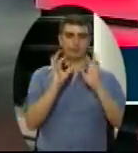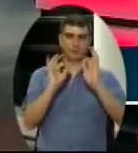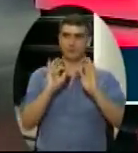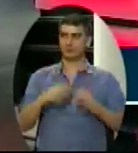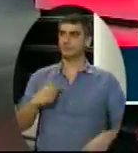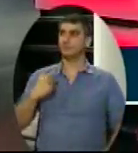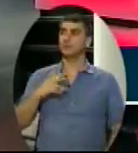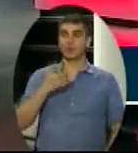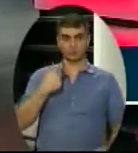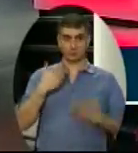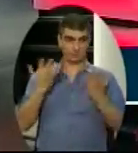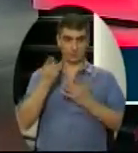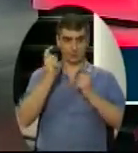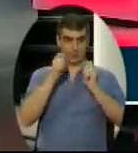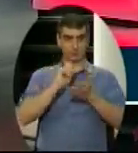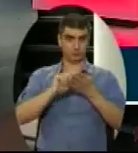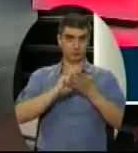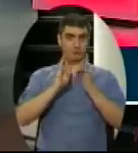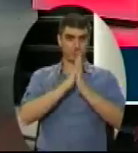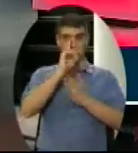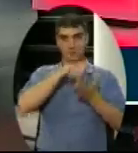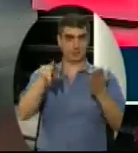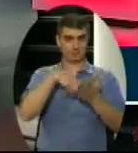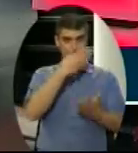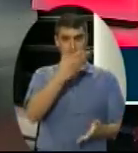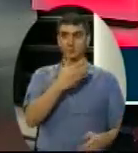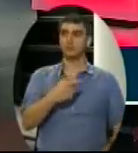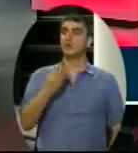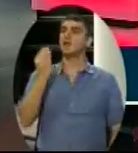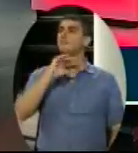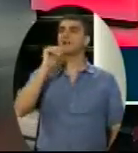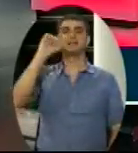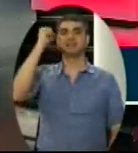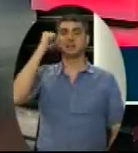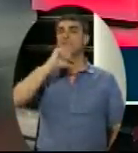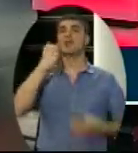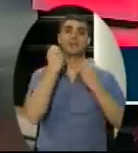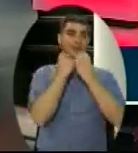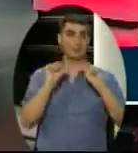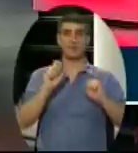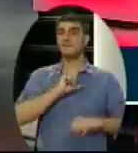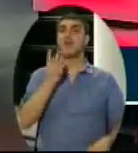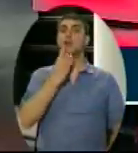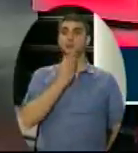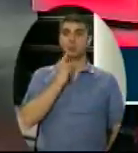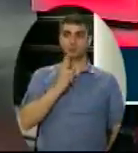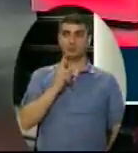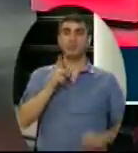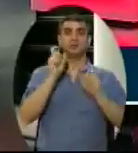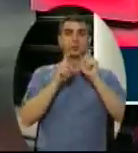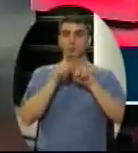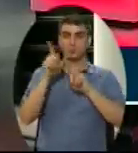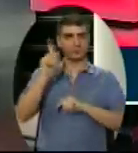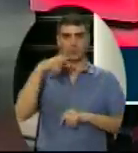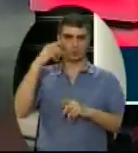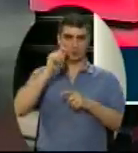אני חושב שהמהלך הכי... לא שאני מעודד אותך להגיש נגדם בקשה לפסילה, אבל אני שואלת. המהלך הכי ציוני היום והכי דמוקרטי והכי יהודי אגב, זה שאנשים כאלה היו